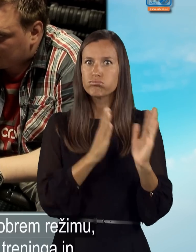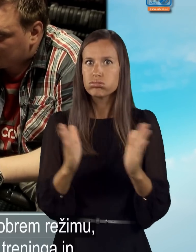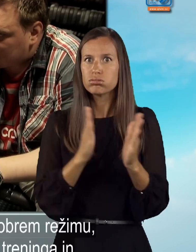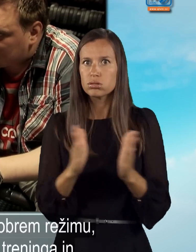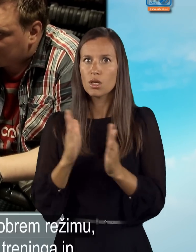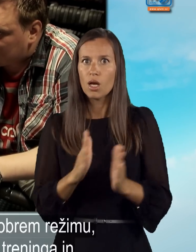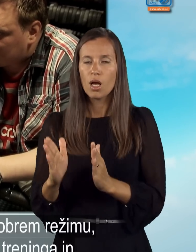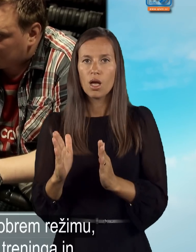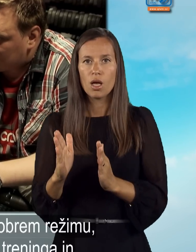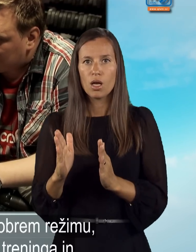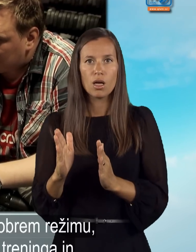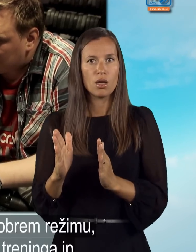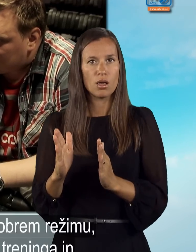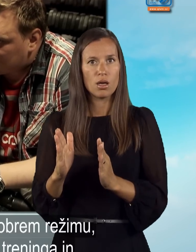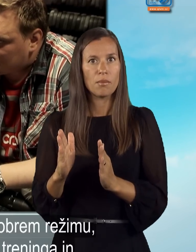režimu, ob